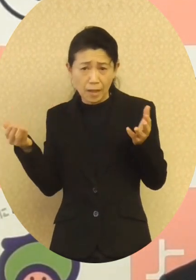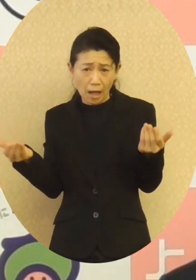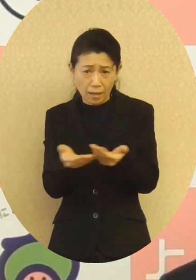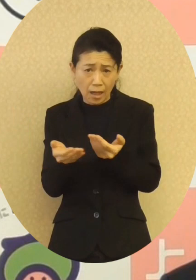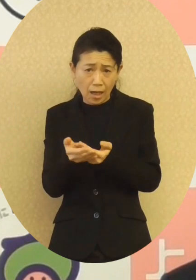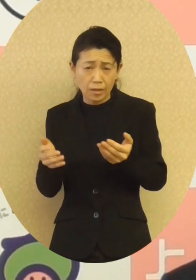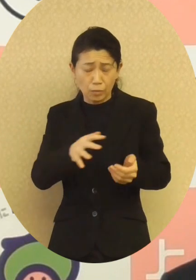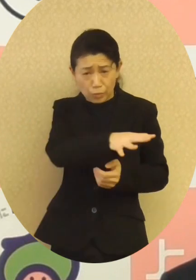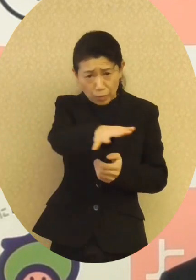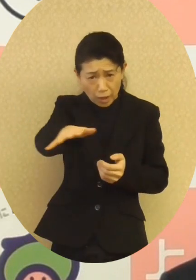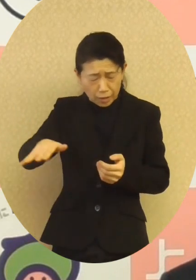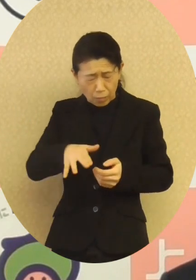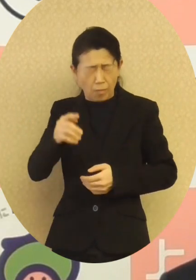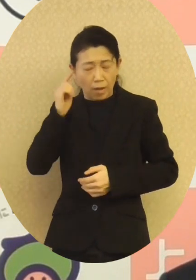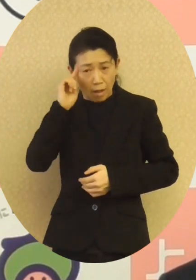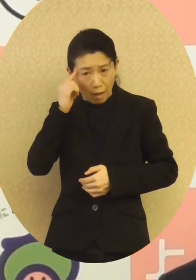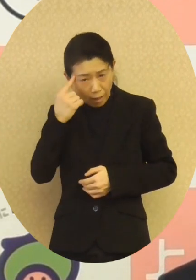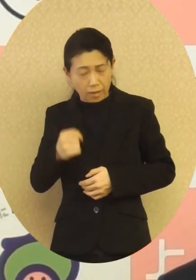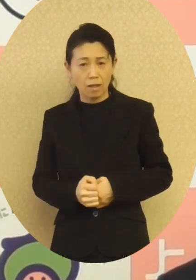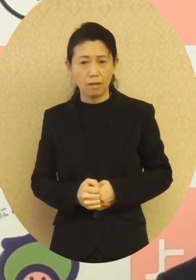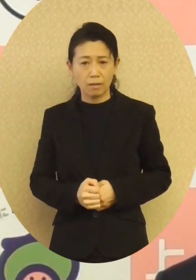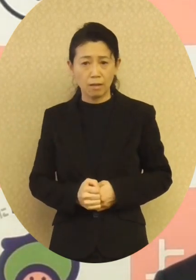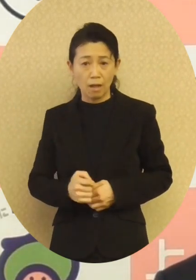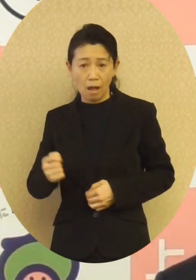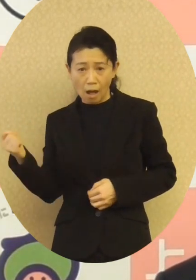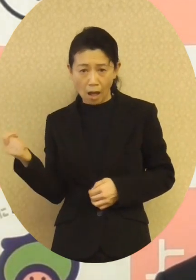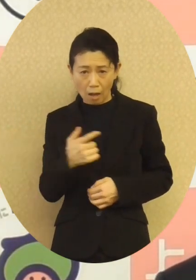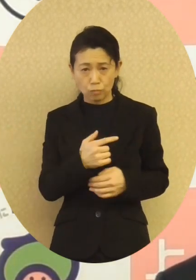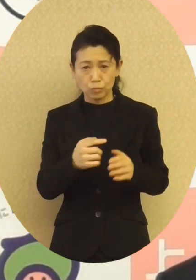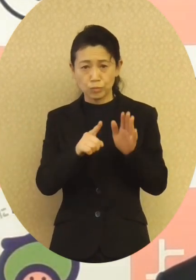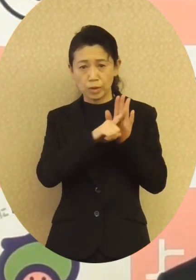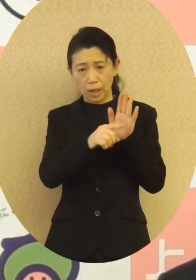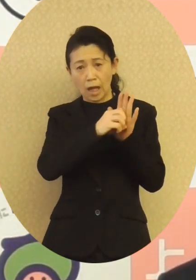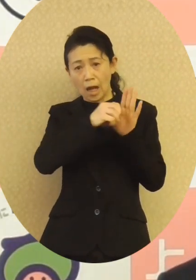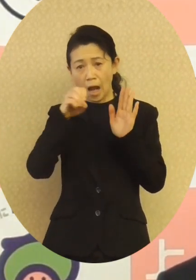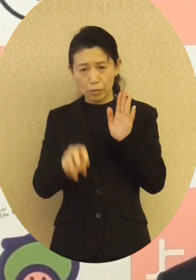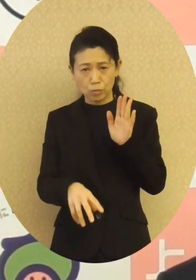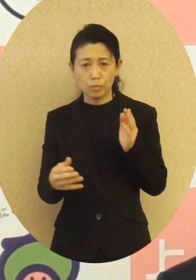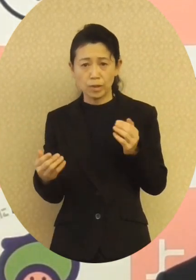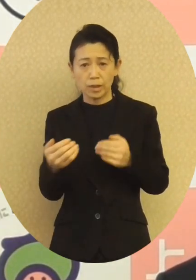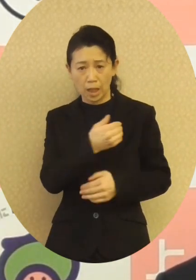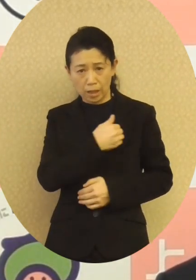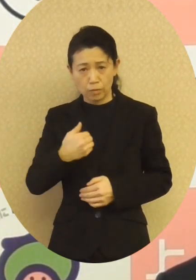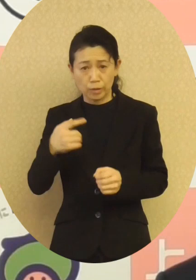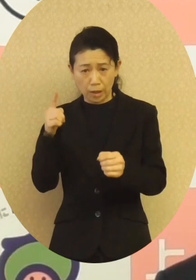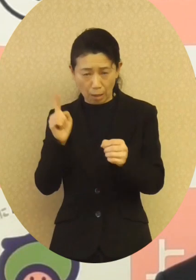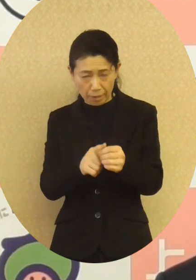いを寄せ、緊急事態宣言を一日でも早く解除